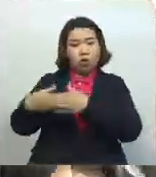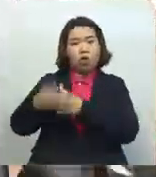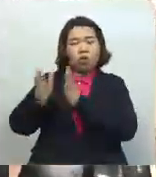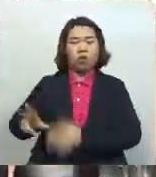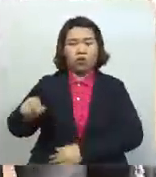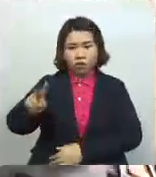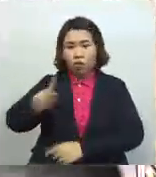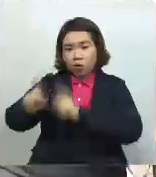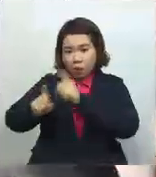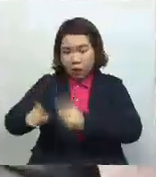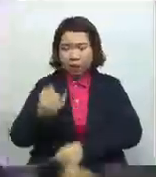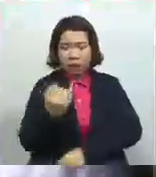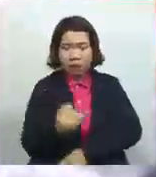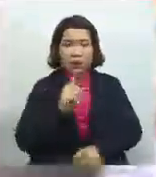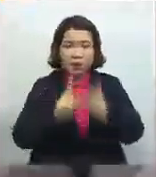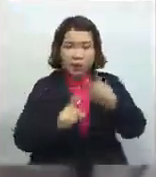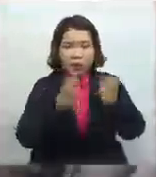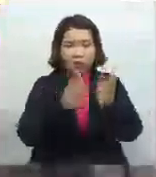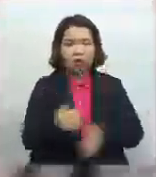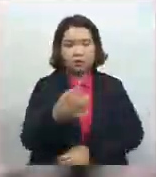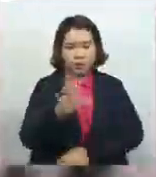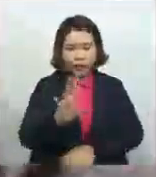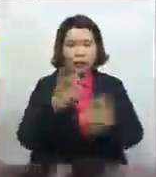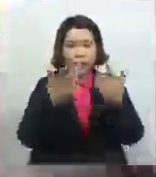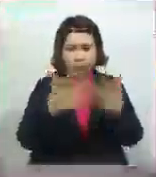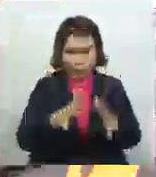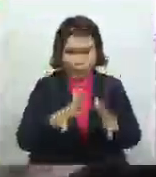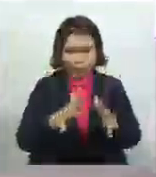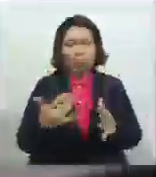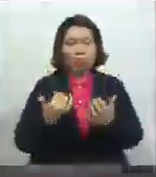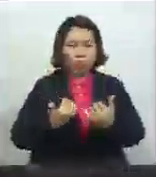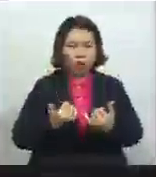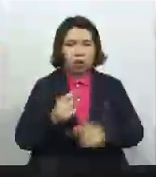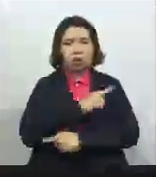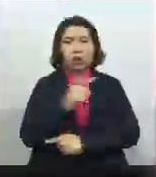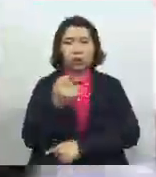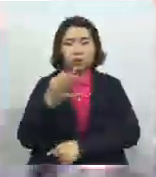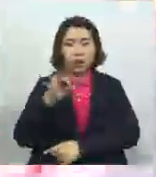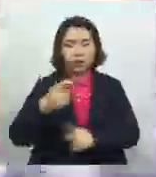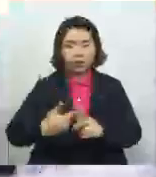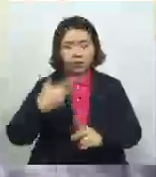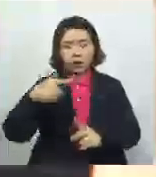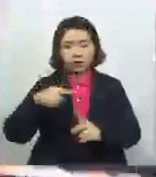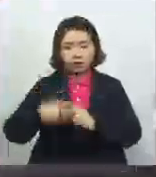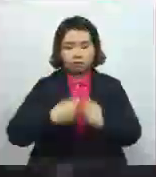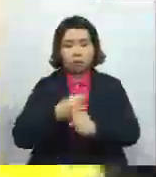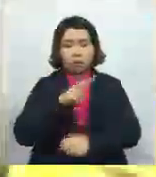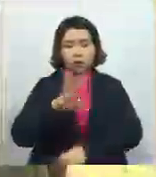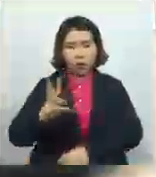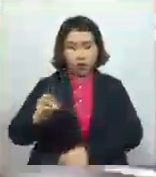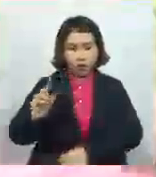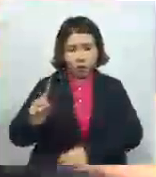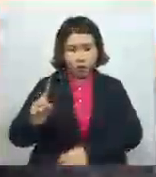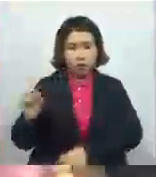ปากและฝ่ายจำเลยจำนวน17ปากเสร็จเรียบร้อยแล้วโดยวันนี้วันที่19มีนาคม